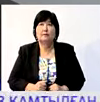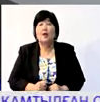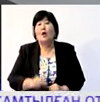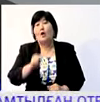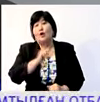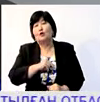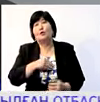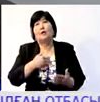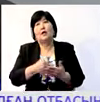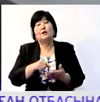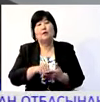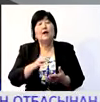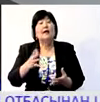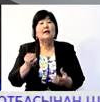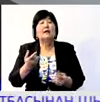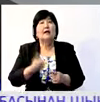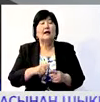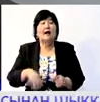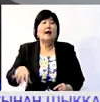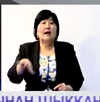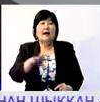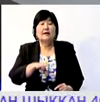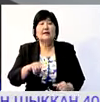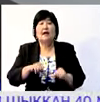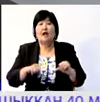жұмыс орында болатын еді. Енді қазір мына аумақтық комиссияларда